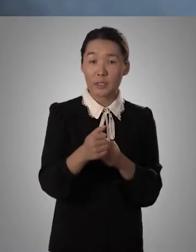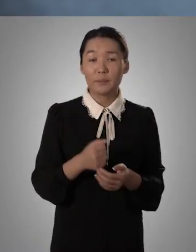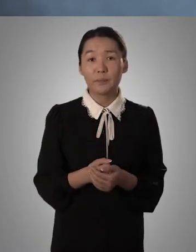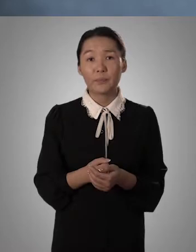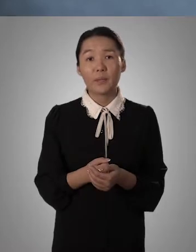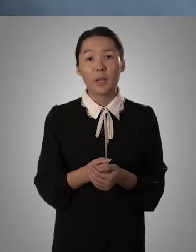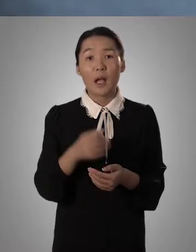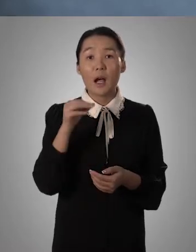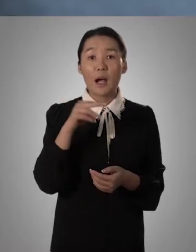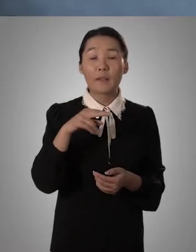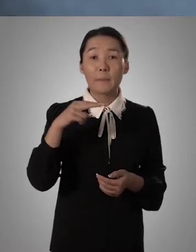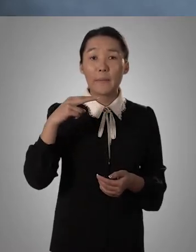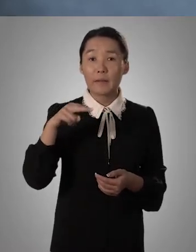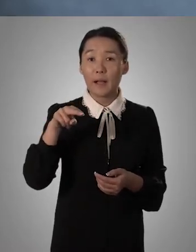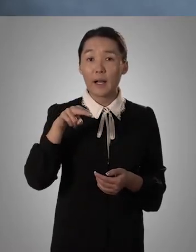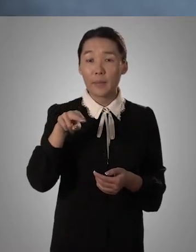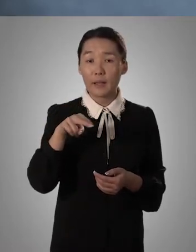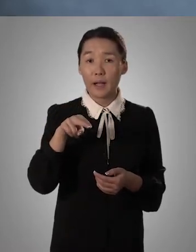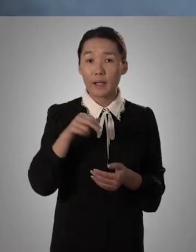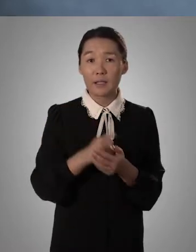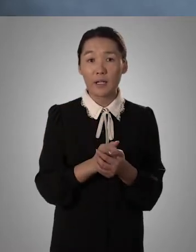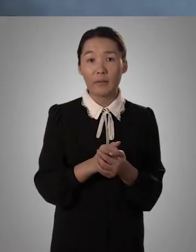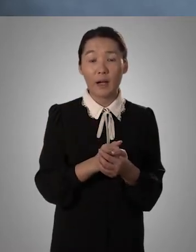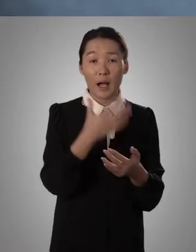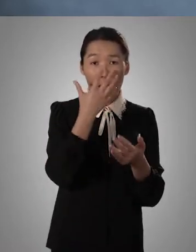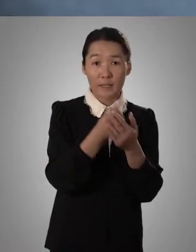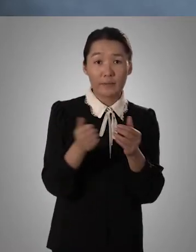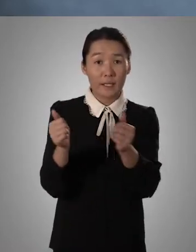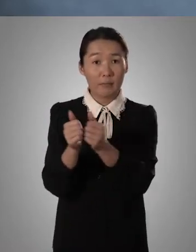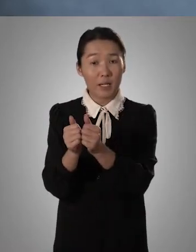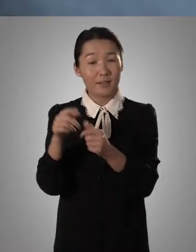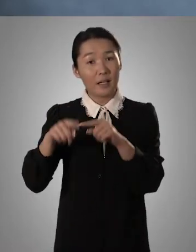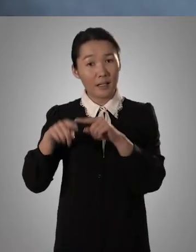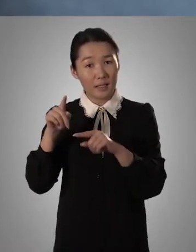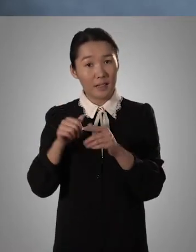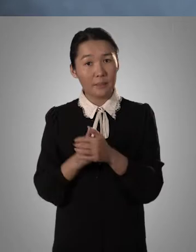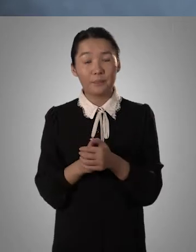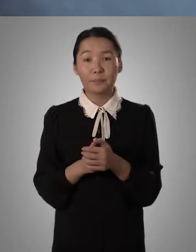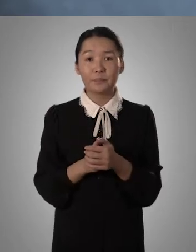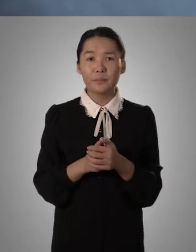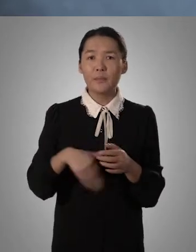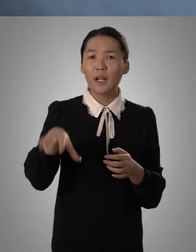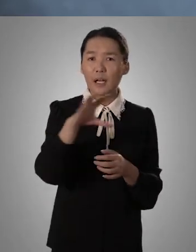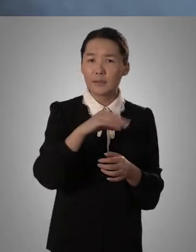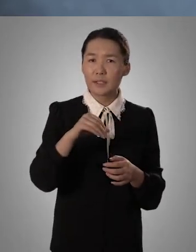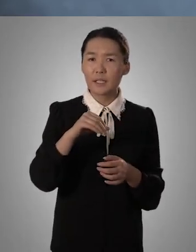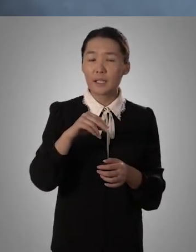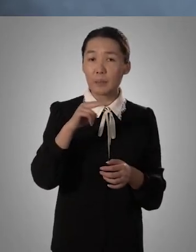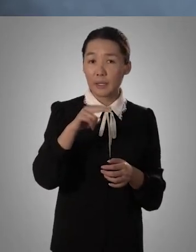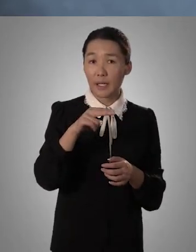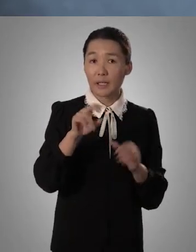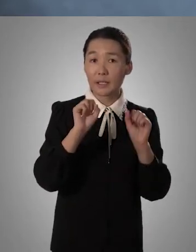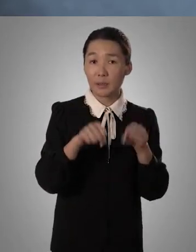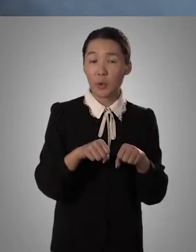же от прилагательного от своей близкой родней а от всех ли прилагательных можно